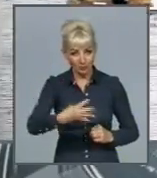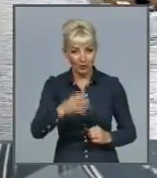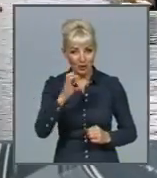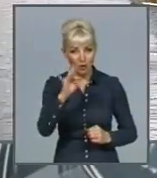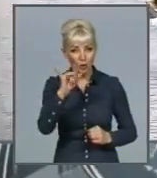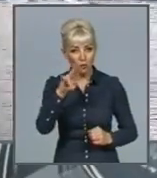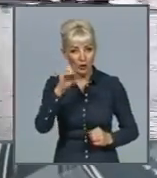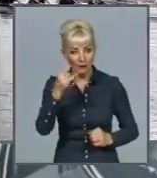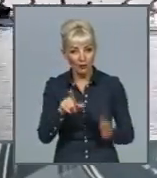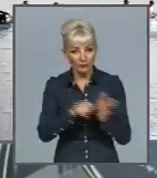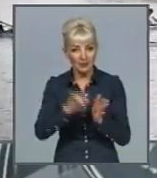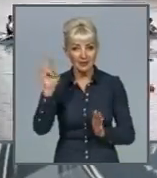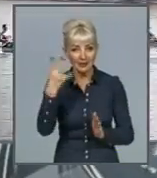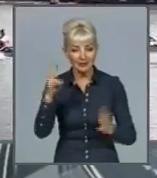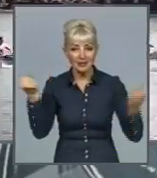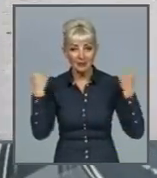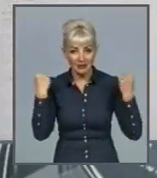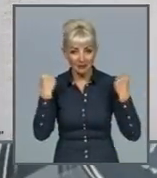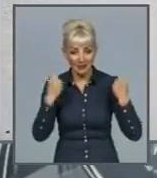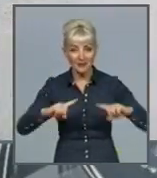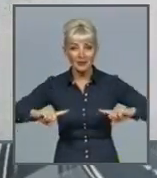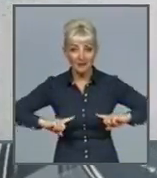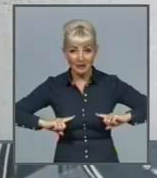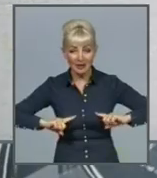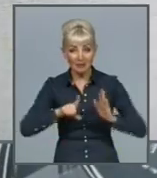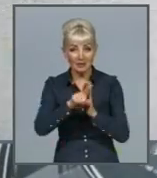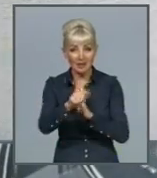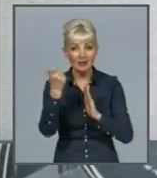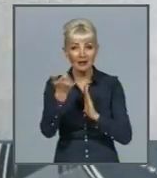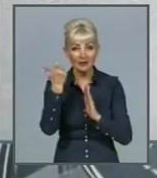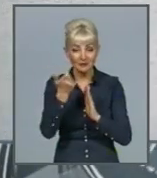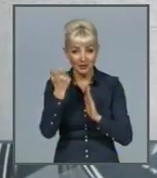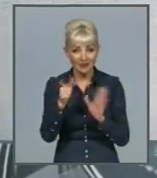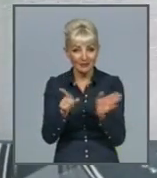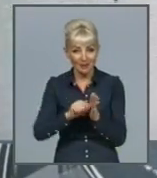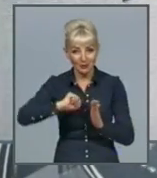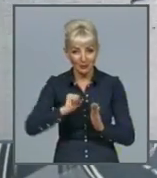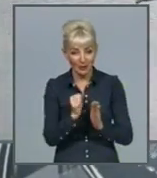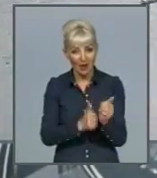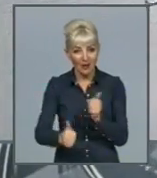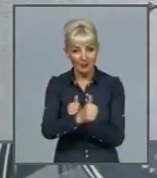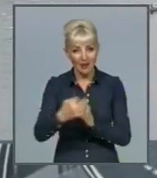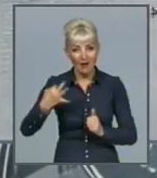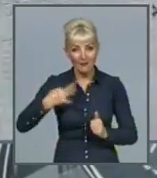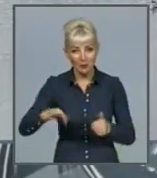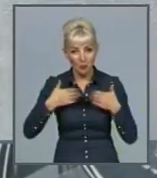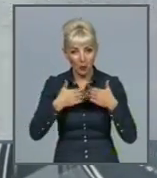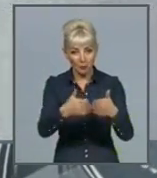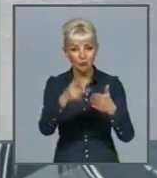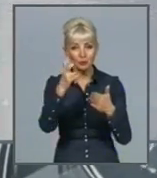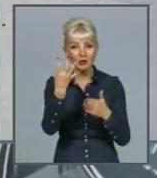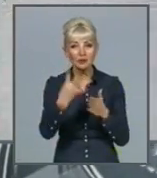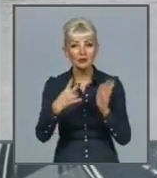николаевскими спортсменами. В финальном заезде харьковчане-сотоварищи обогнали французскую лодку на 47